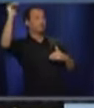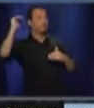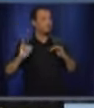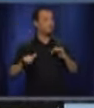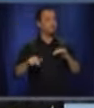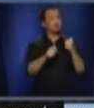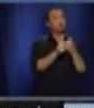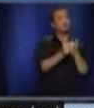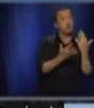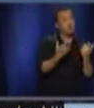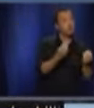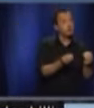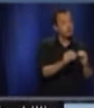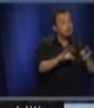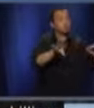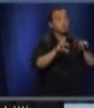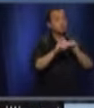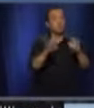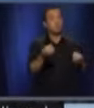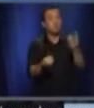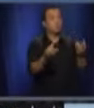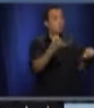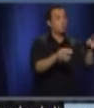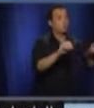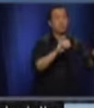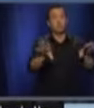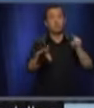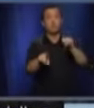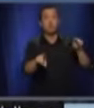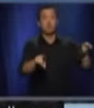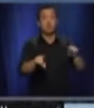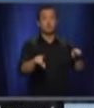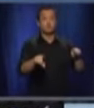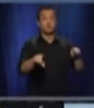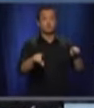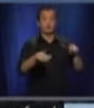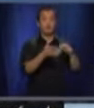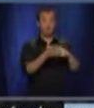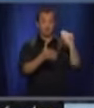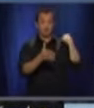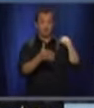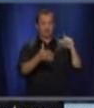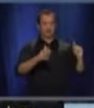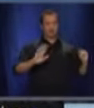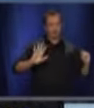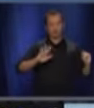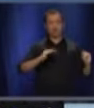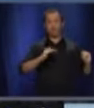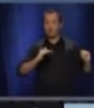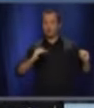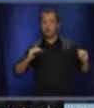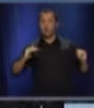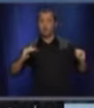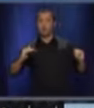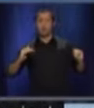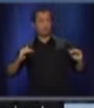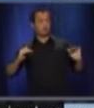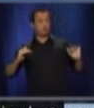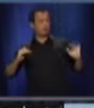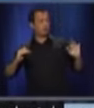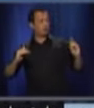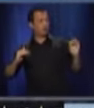la disponibilité des chambres. Alors, c'est sûr que quand on se rapproche de 60, c'est sûr, puis on le voit, là, depuis deux